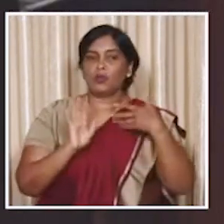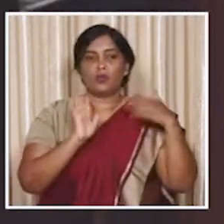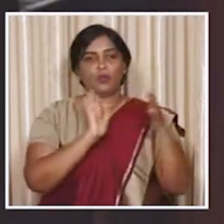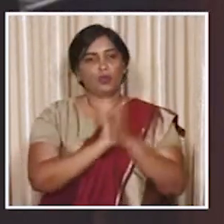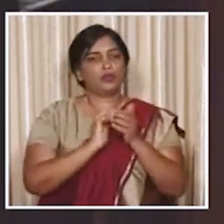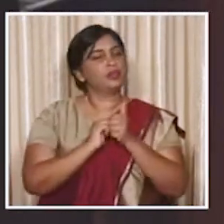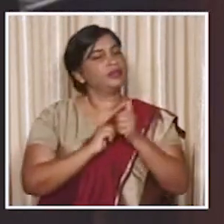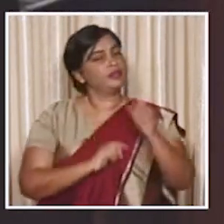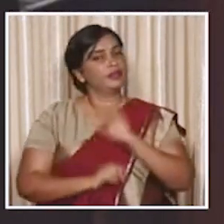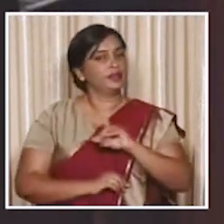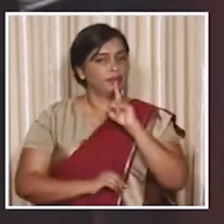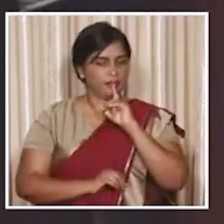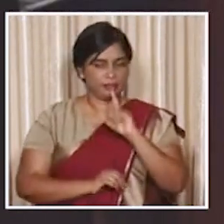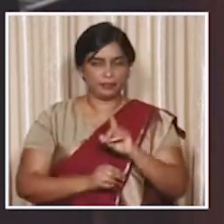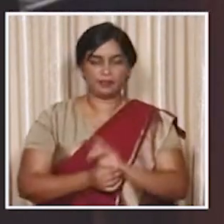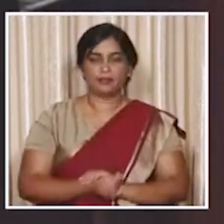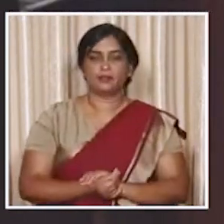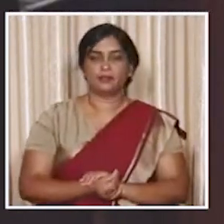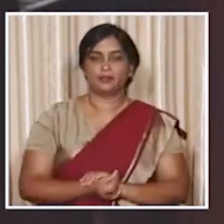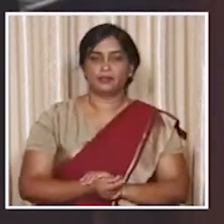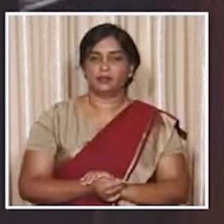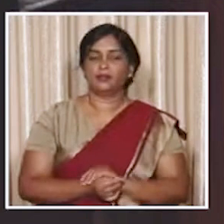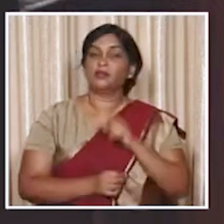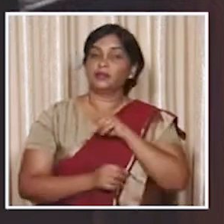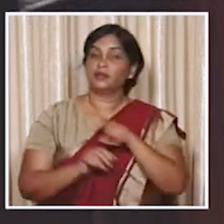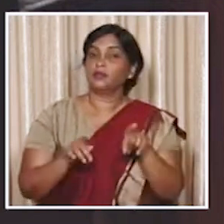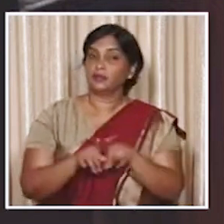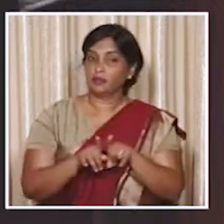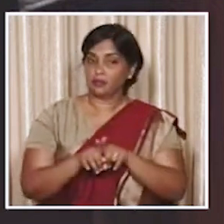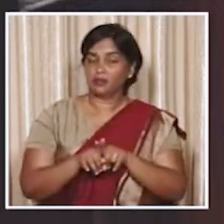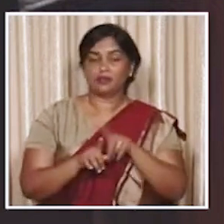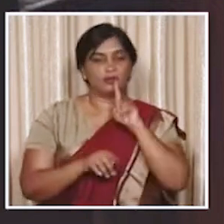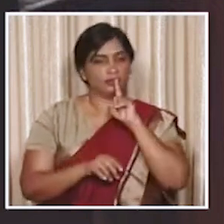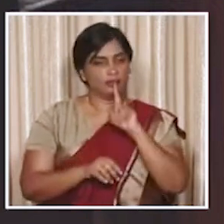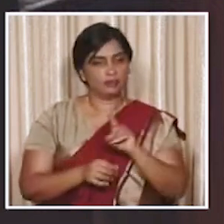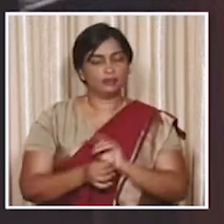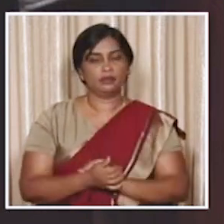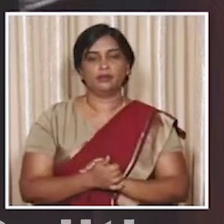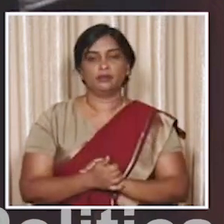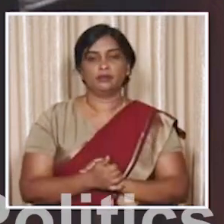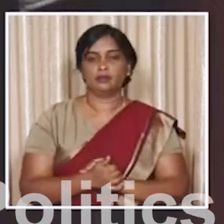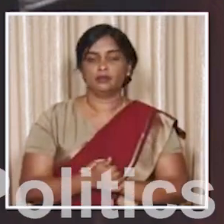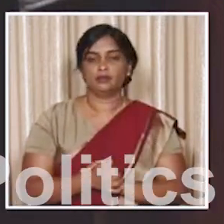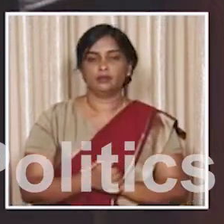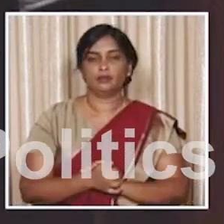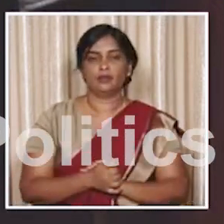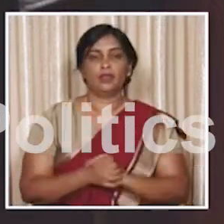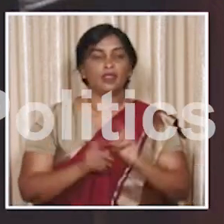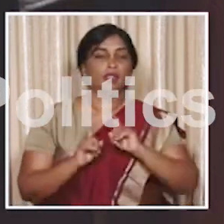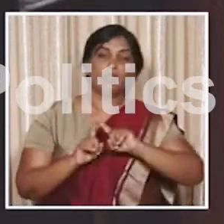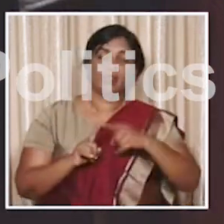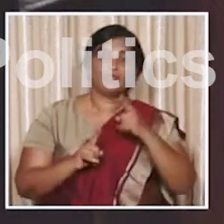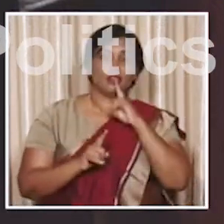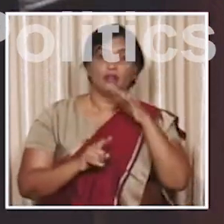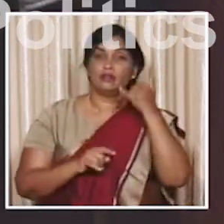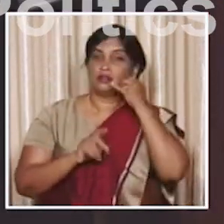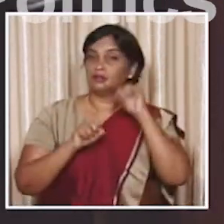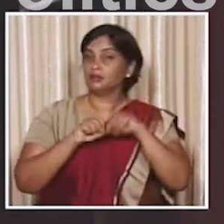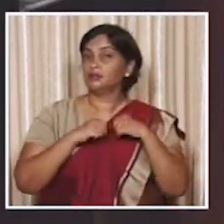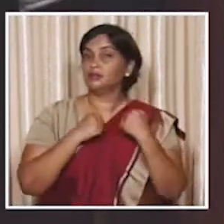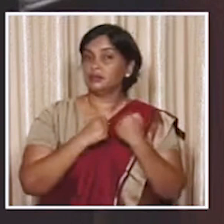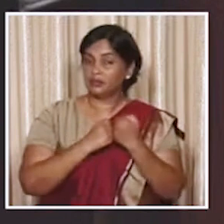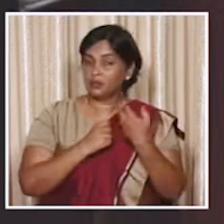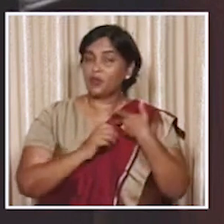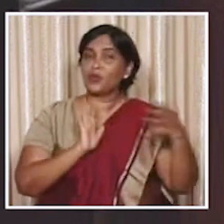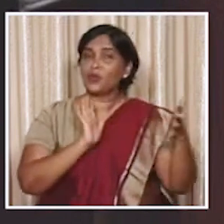කරන්න එකඟ වුණා කියලා කියනවා. ඒකත් එක්කම කියනවා එතුමා අනිත් පැත්තෙන් කියනවා සමග ජන බලවේගයේ ඉන්නේ